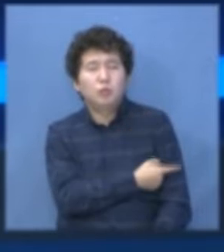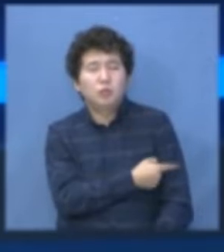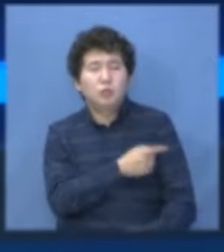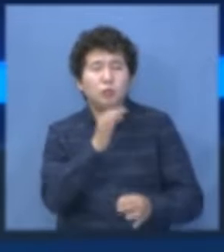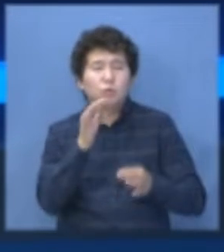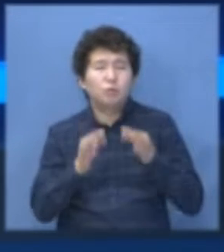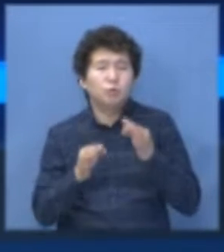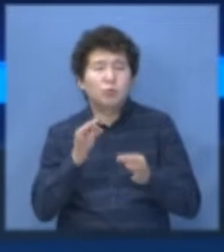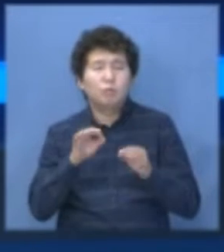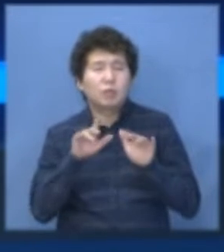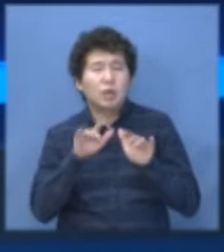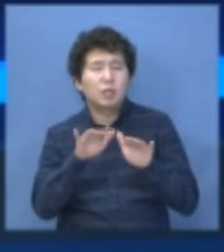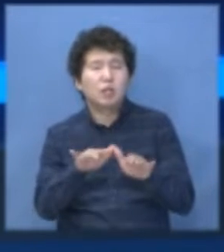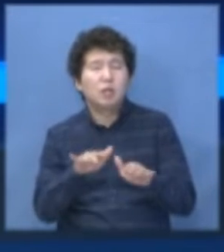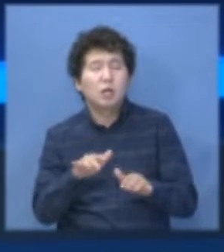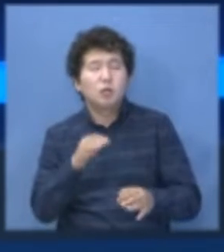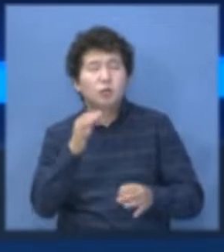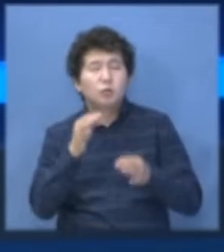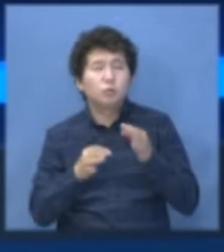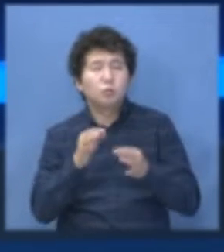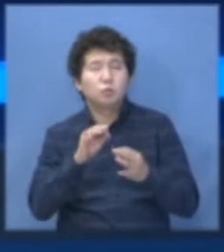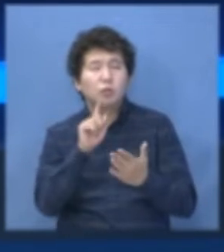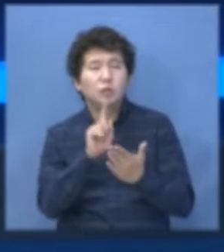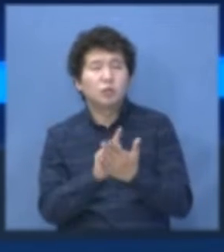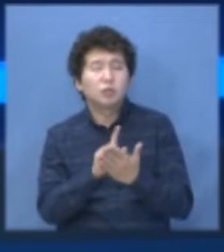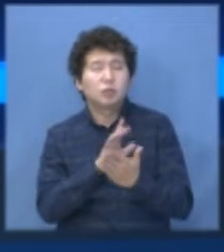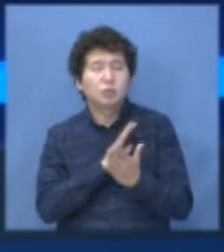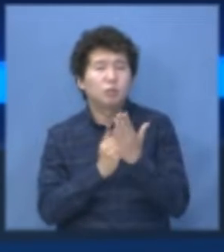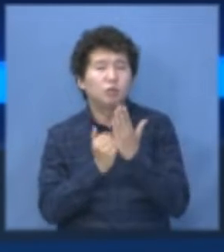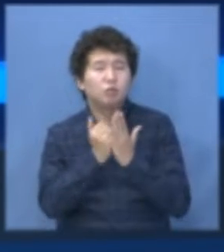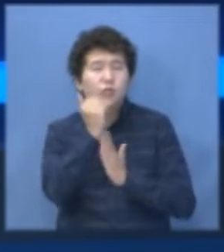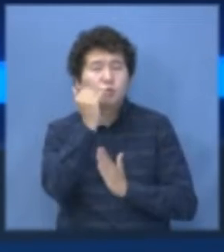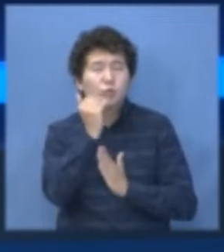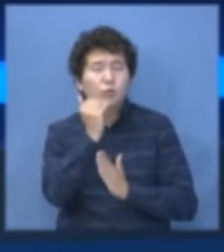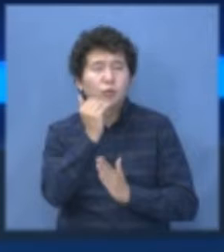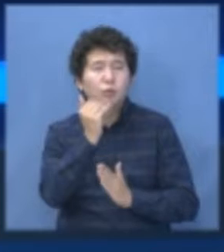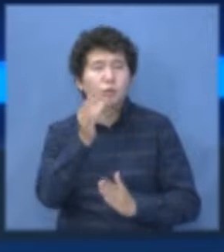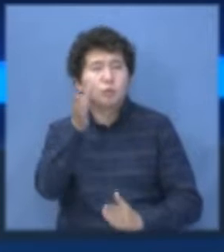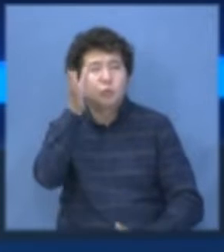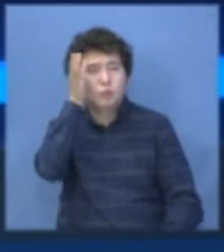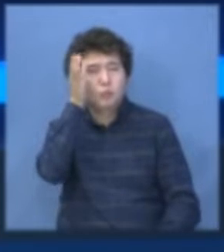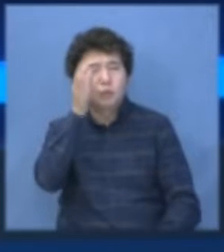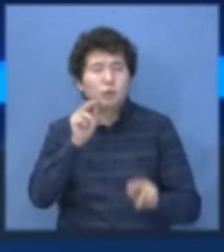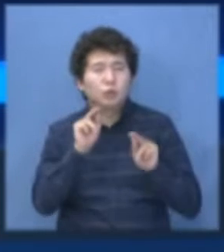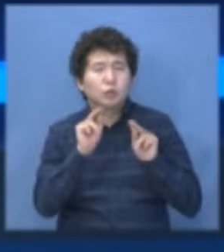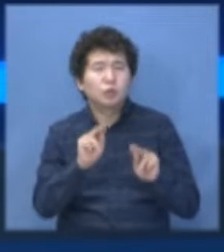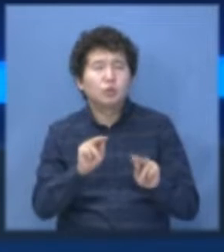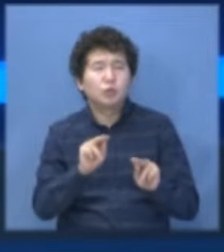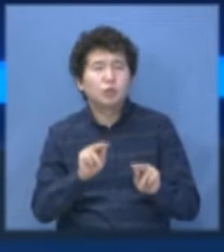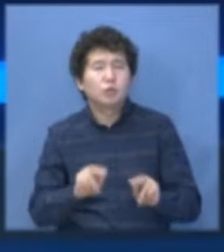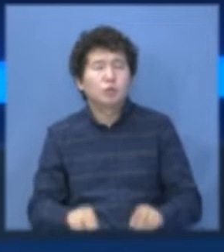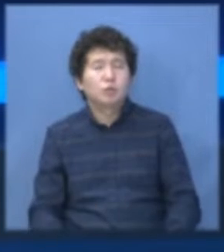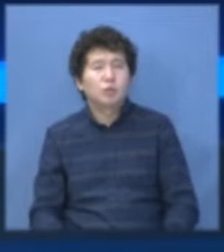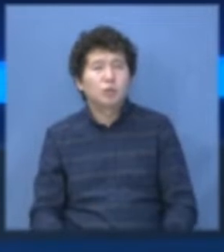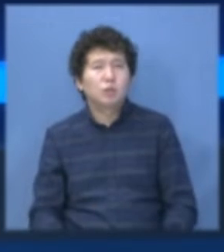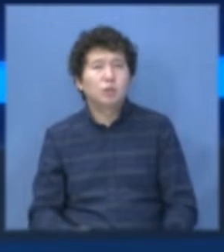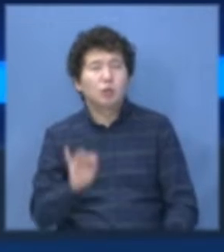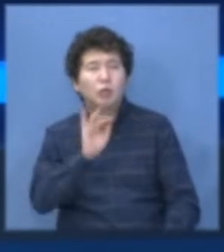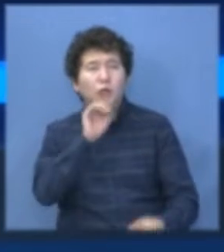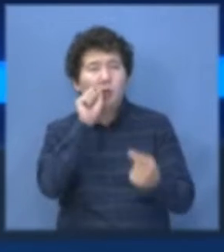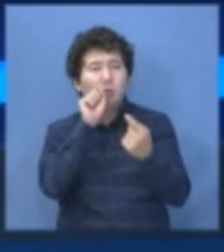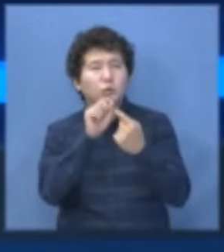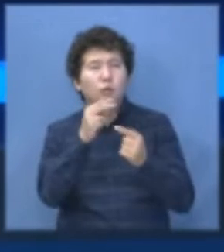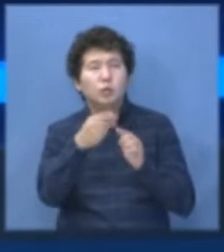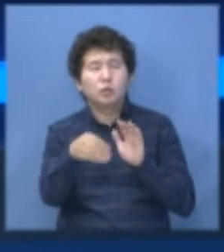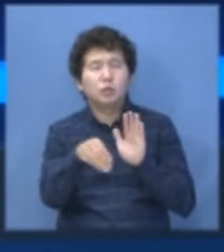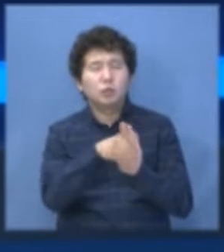Глава государства подчеркнул, что судьи должны быть высококвалифицированными, честными и неподкупными. Уже сейчас разрабатывается цифровой